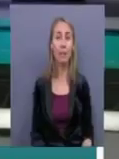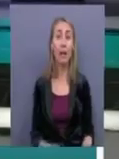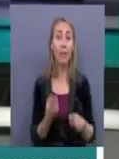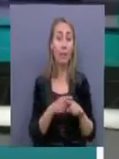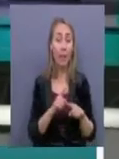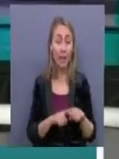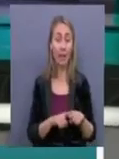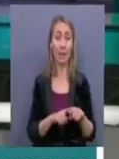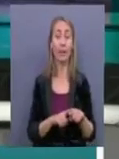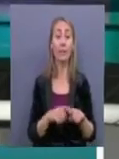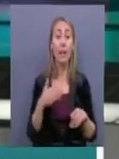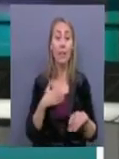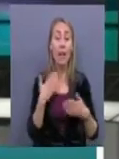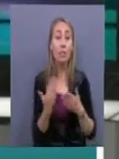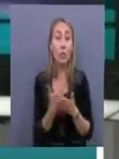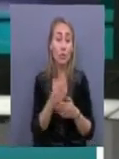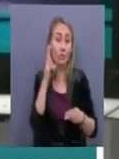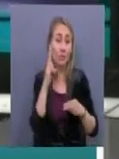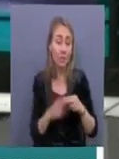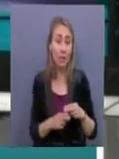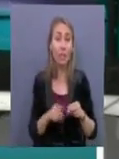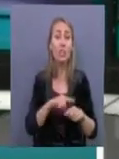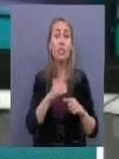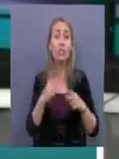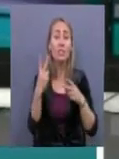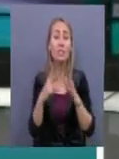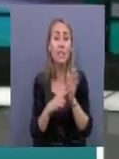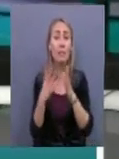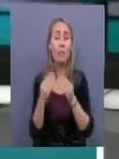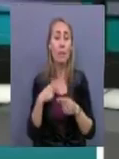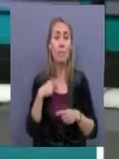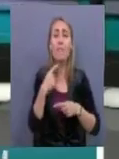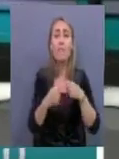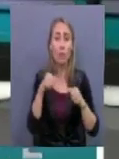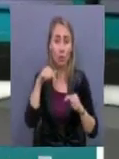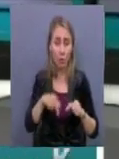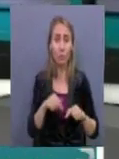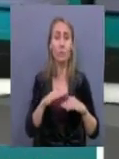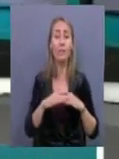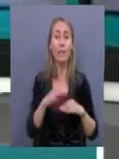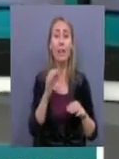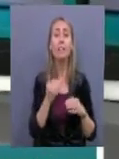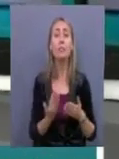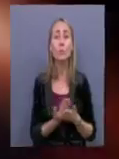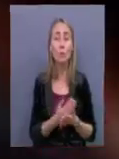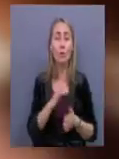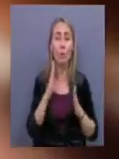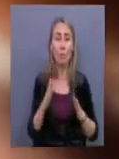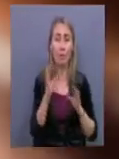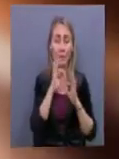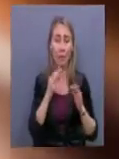Өңірдің өзекті деген ақпараттың жеті күннің жілікті жаңалығын жеткізді. Жаңапты жағымды жаңалықтарға толы болғай. Эфирде келесі жүздескен шағай.